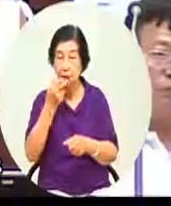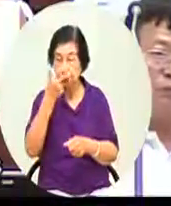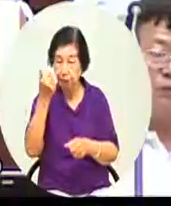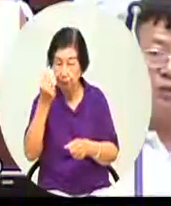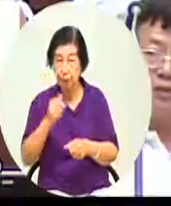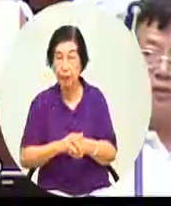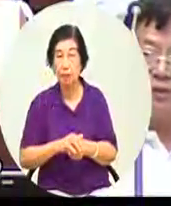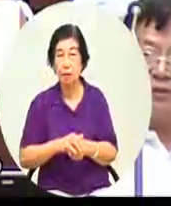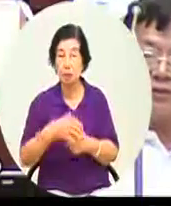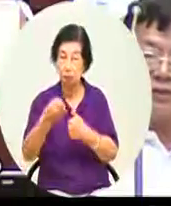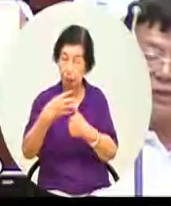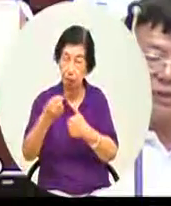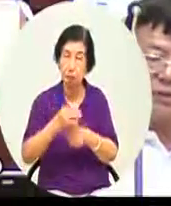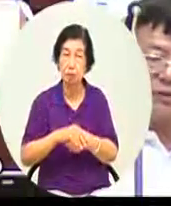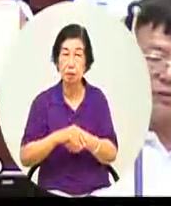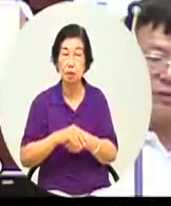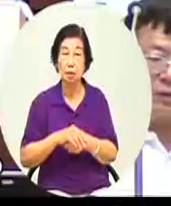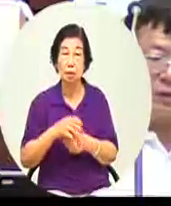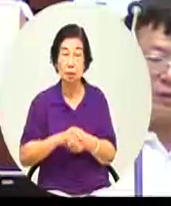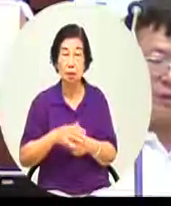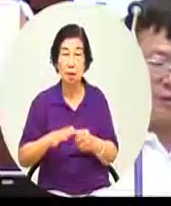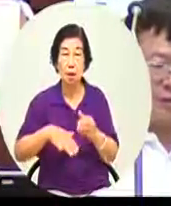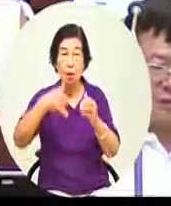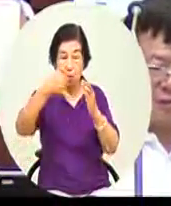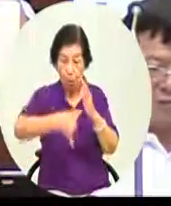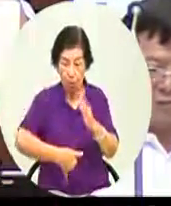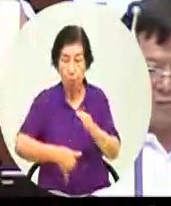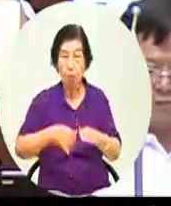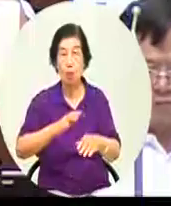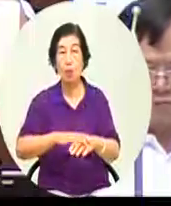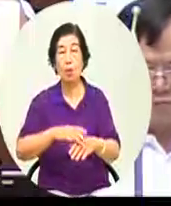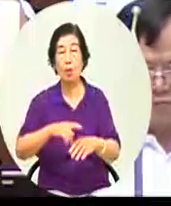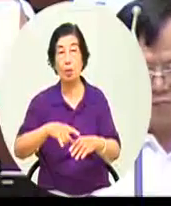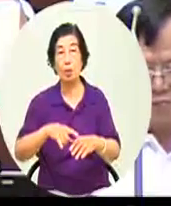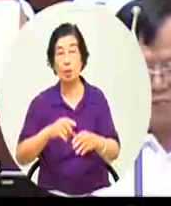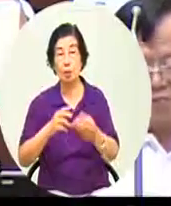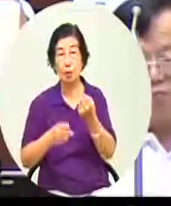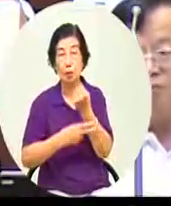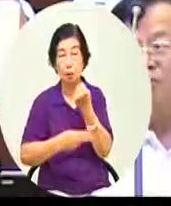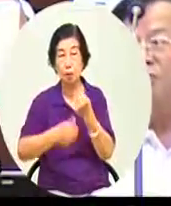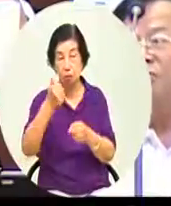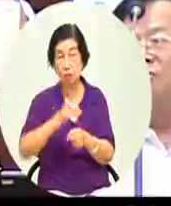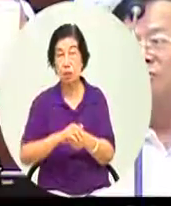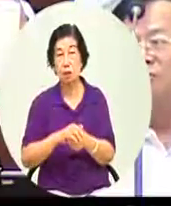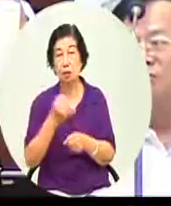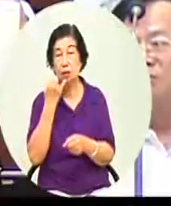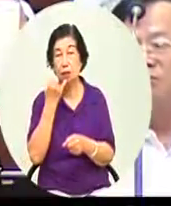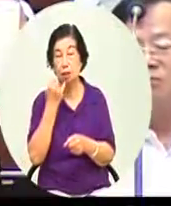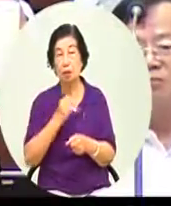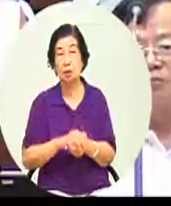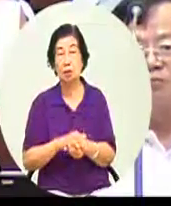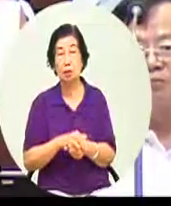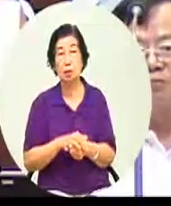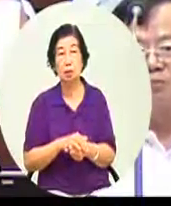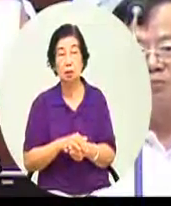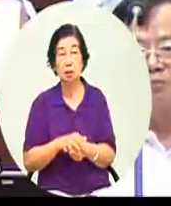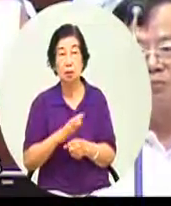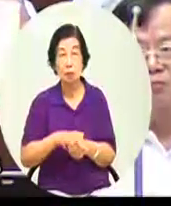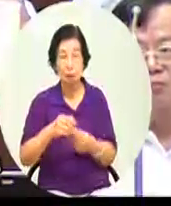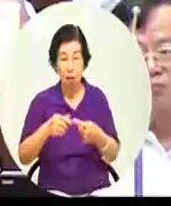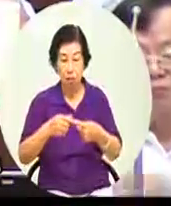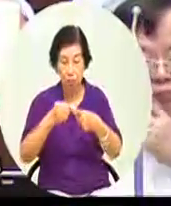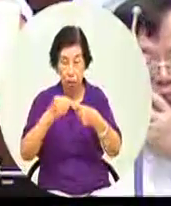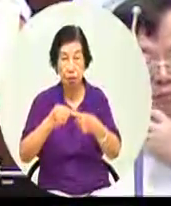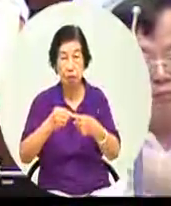省里长。 哦，省里长。 省政要省里长。 那我想在这个过程里面，其实这个温泉的开挖，在第一口温泉的时候，就